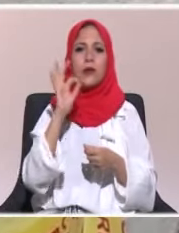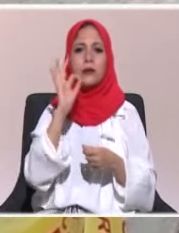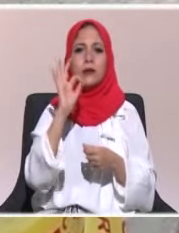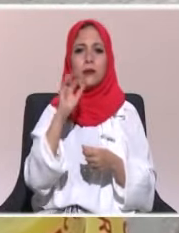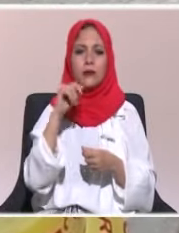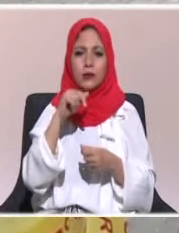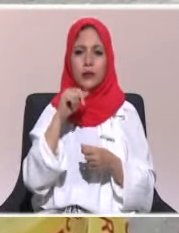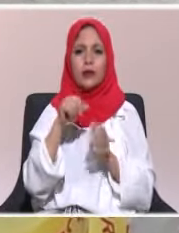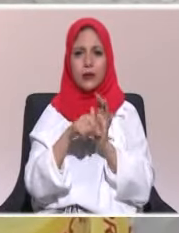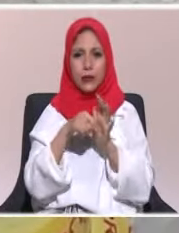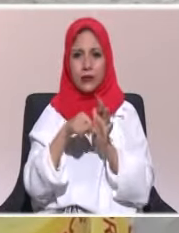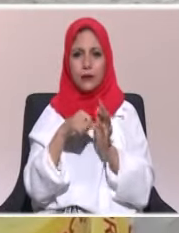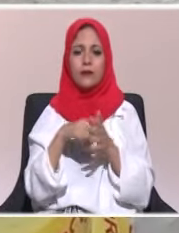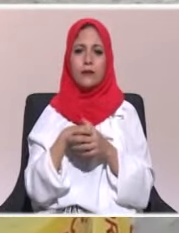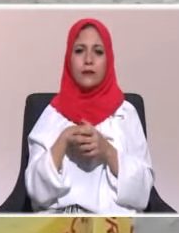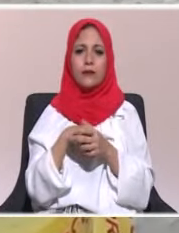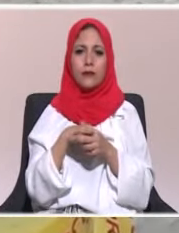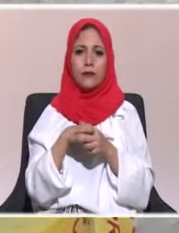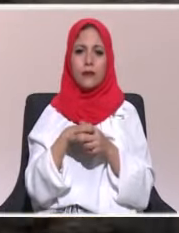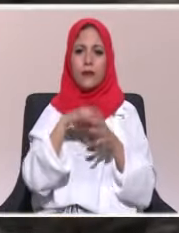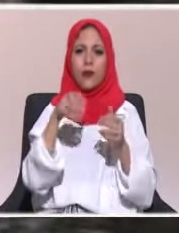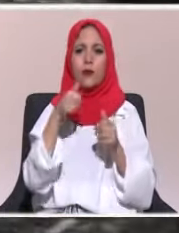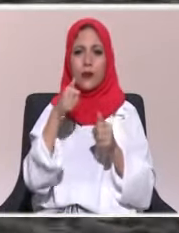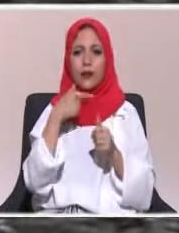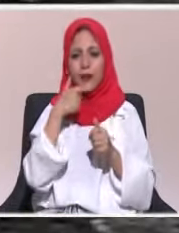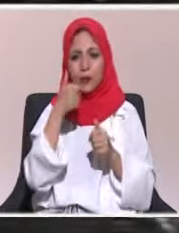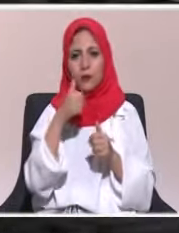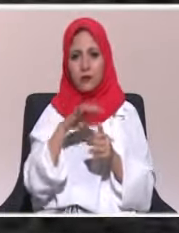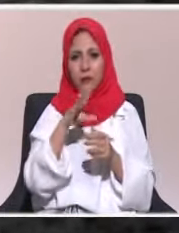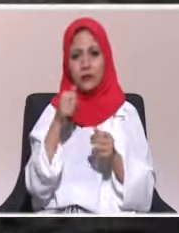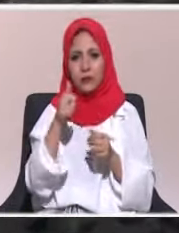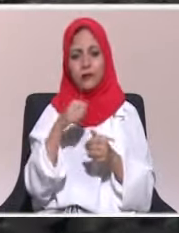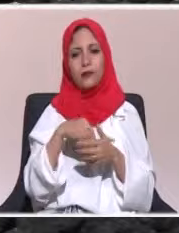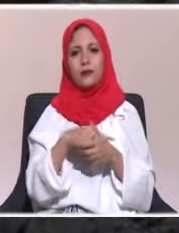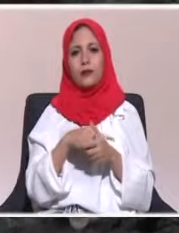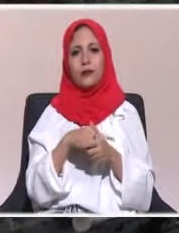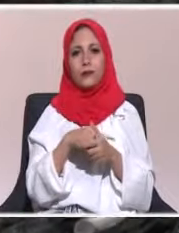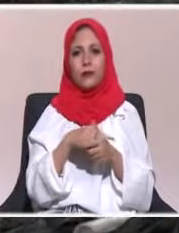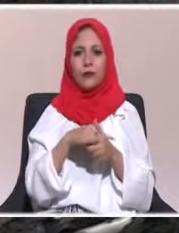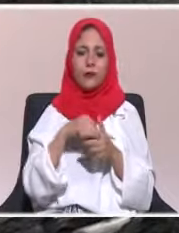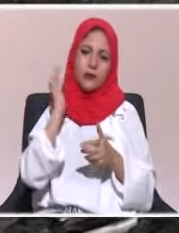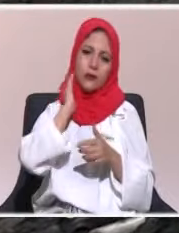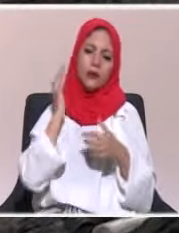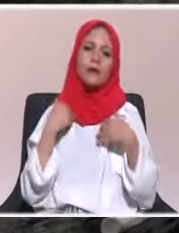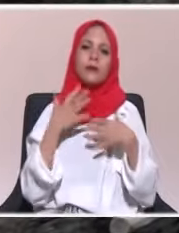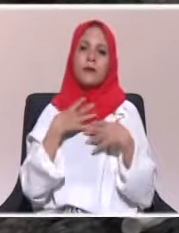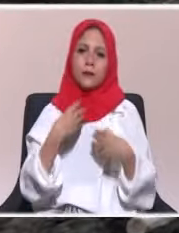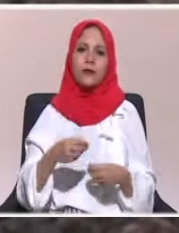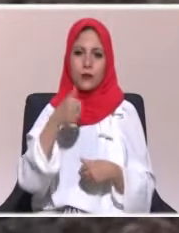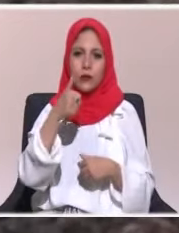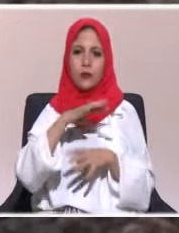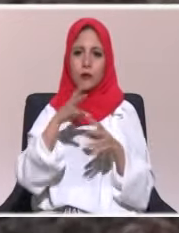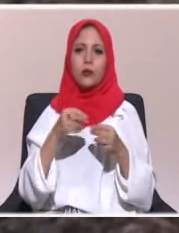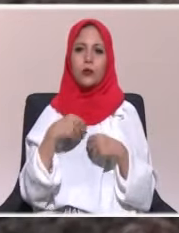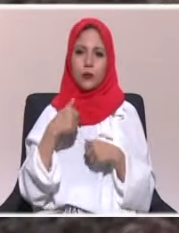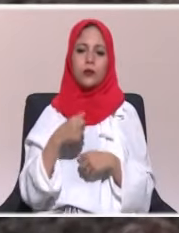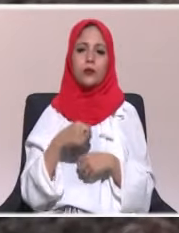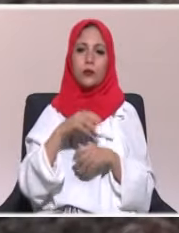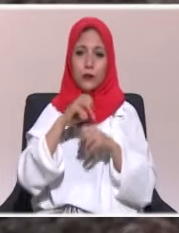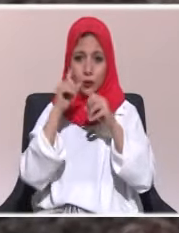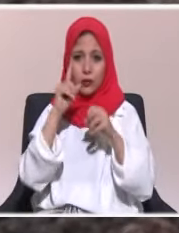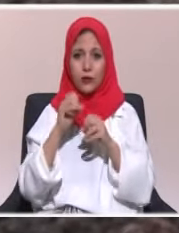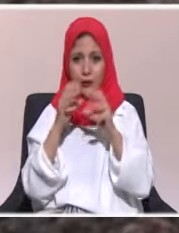كريمة حلوة مش وحشة، وتوفر لنا كتير، وعايشين في راحة، وهنبقى كويسين، والحياة هتبقى